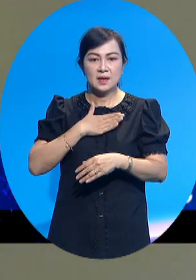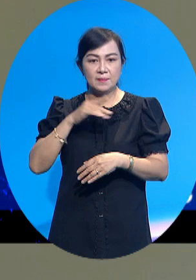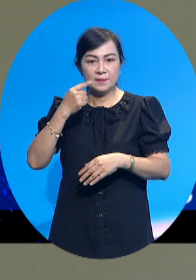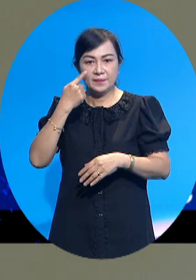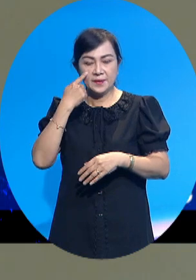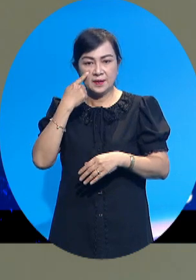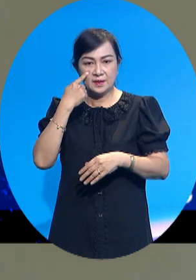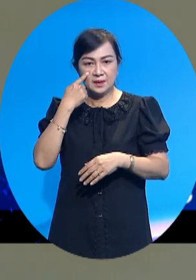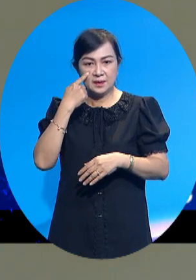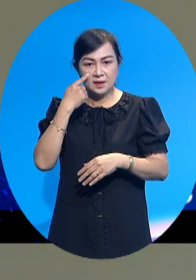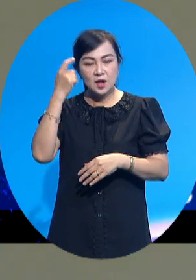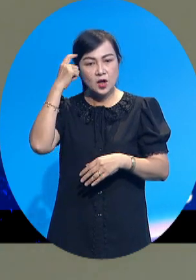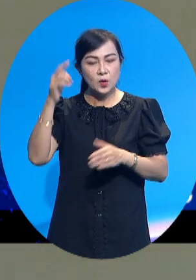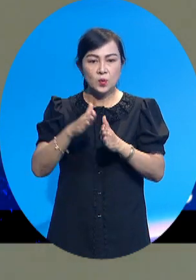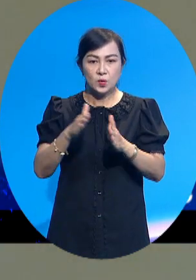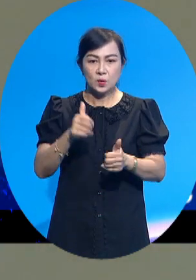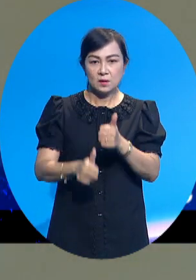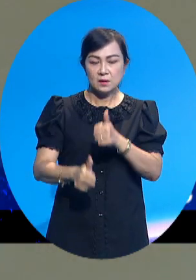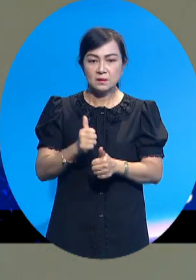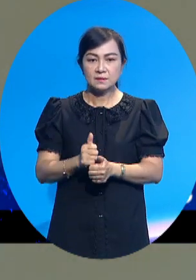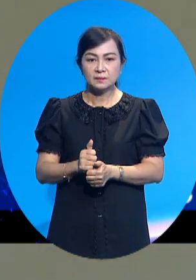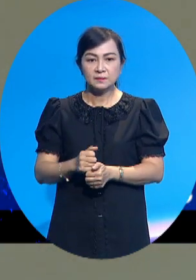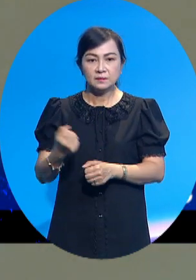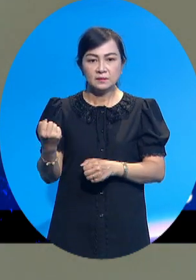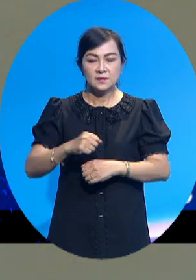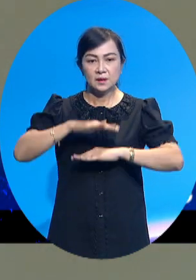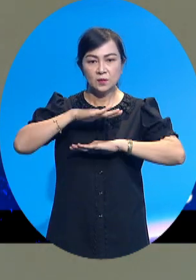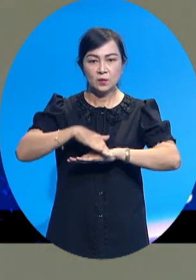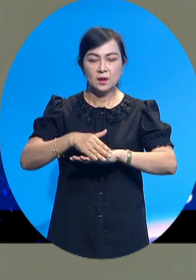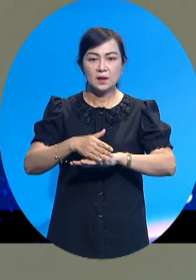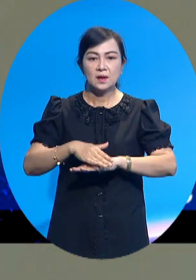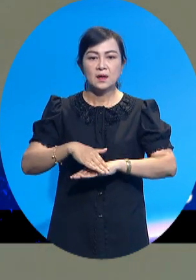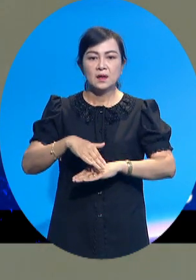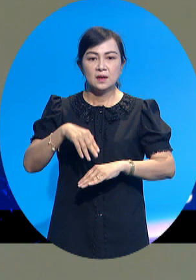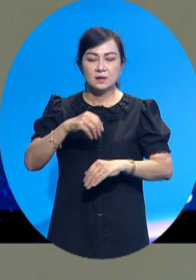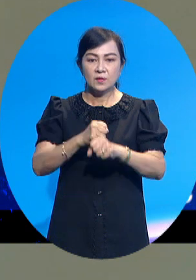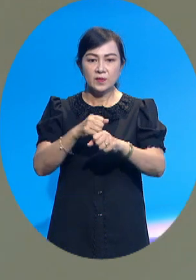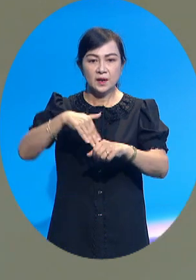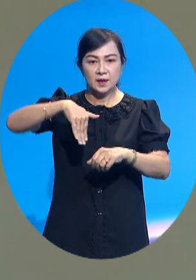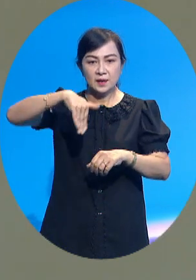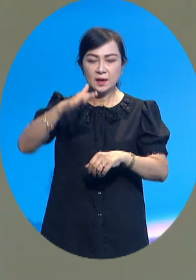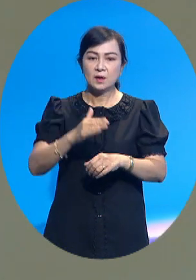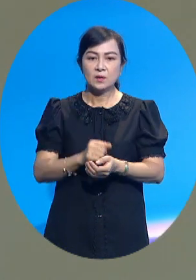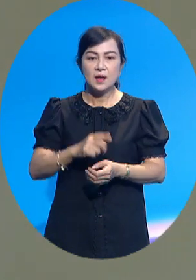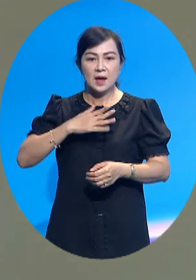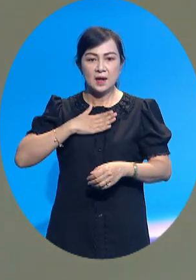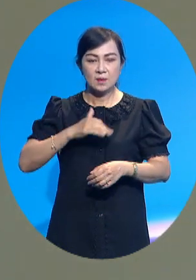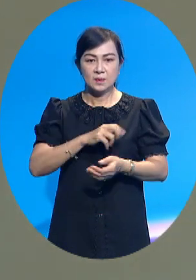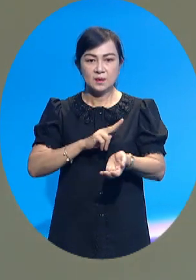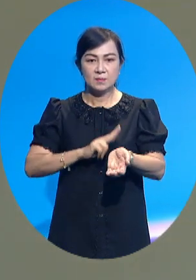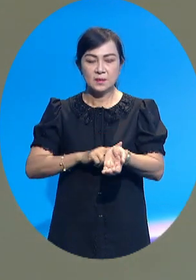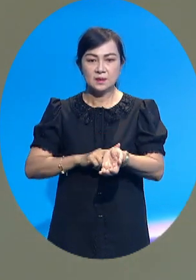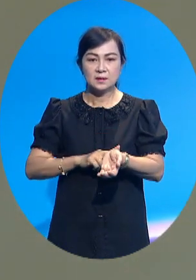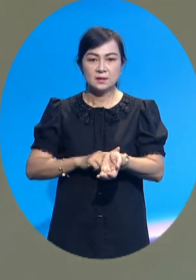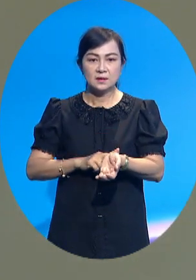như là mọi người hiểu nhau hơn nhiều và đạt được hiệu quả, năng suất công việc cũng cao hơn, cũng như là cái mức độ hài lòng của người bệnh khi mà người